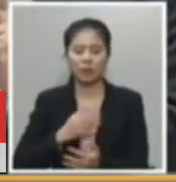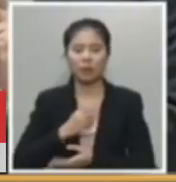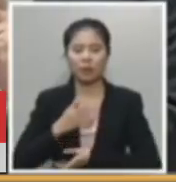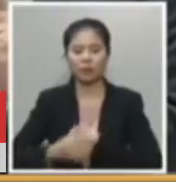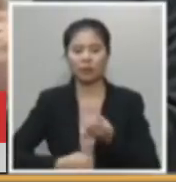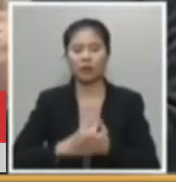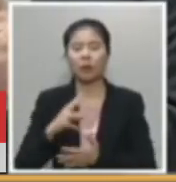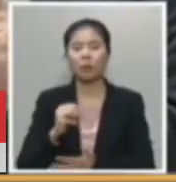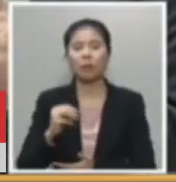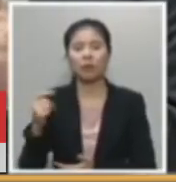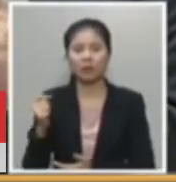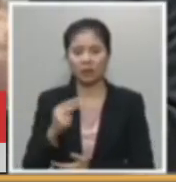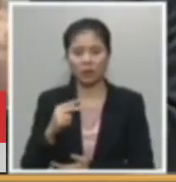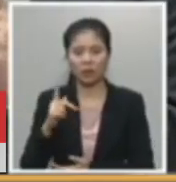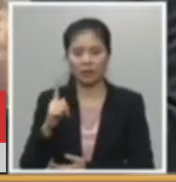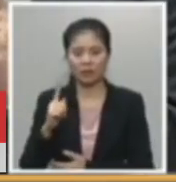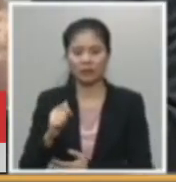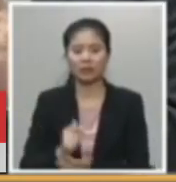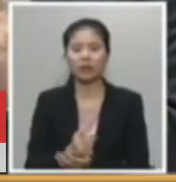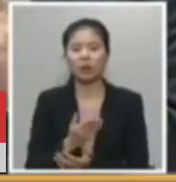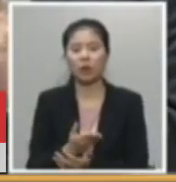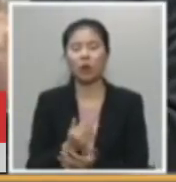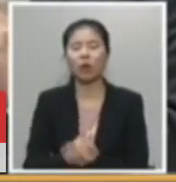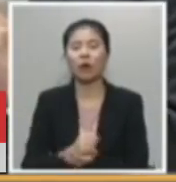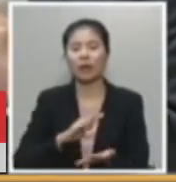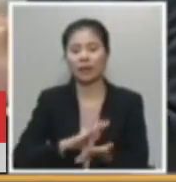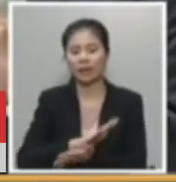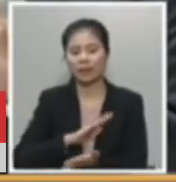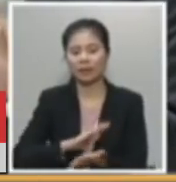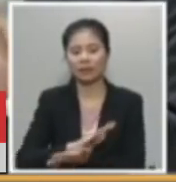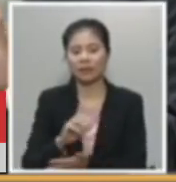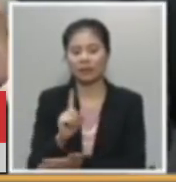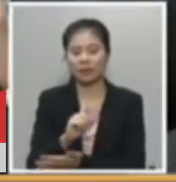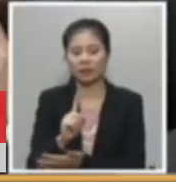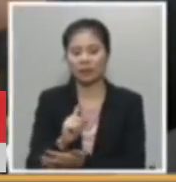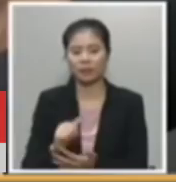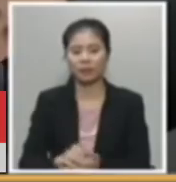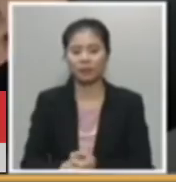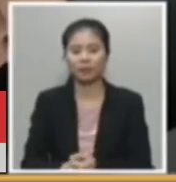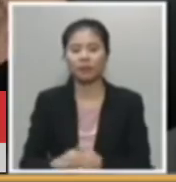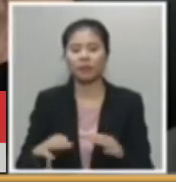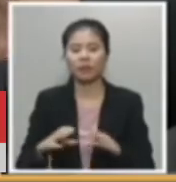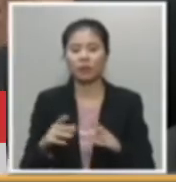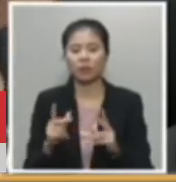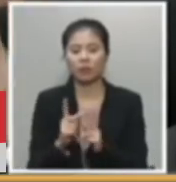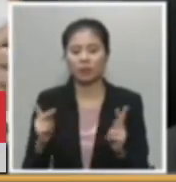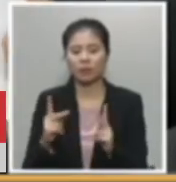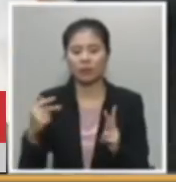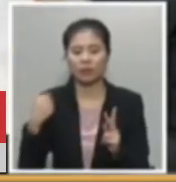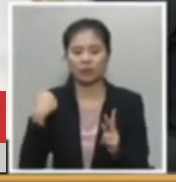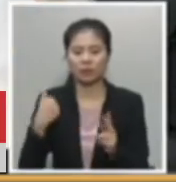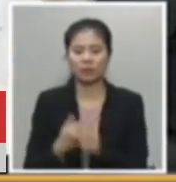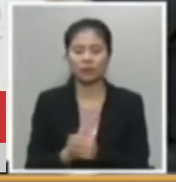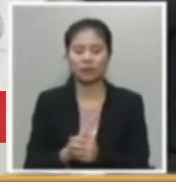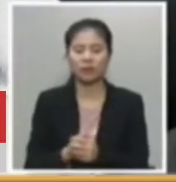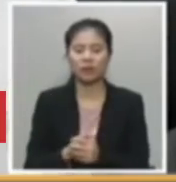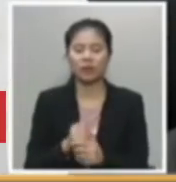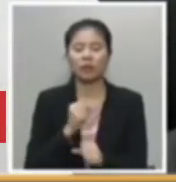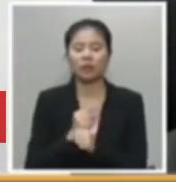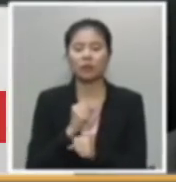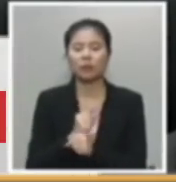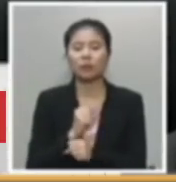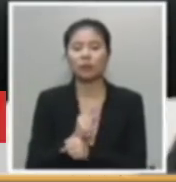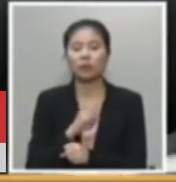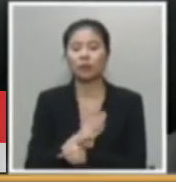ท.1 นั่งอยู่ที่นี่เนี่ยผมจะเอาเอกสารนะครับที่กรรมาธิการสามัญวิสามัญของสภา